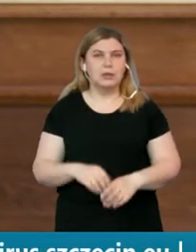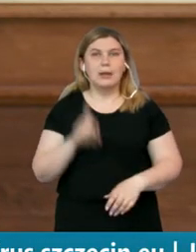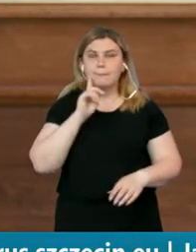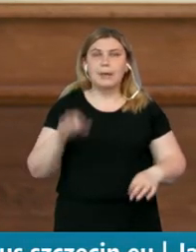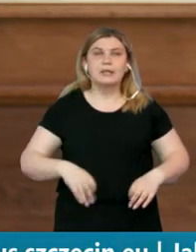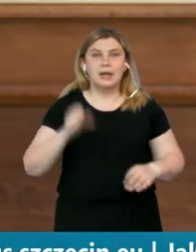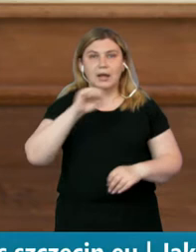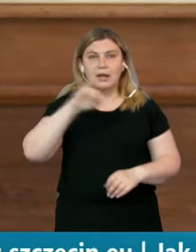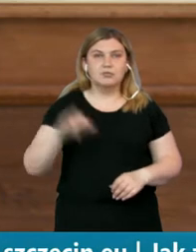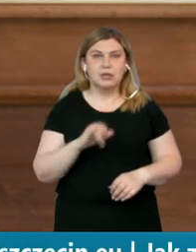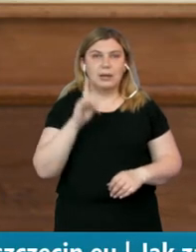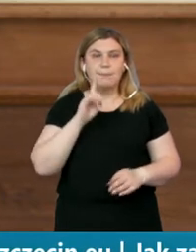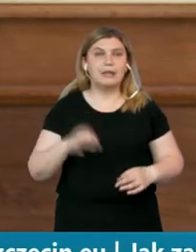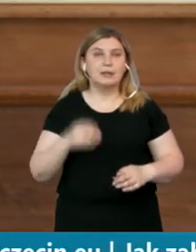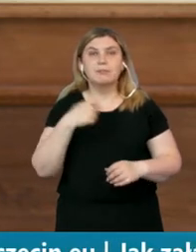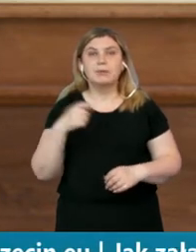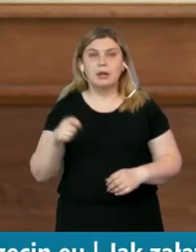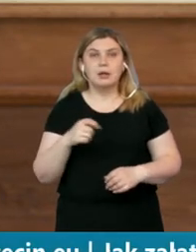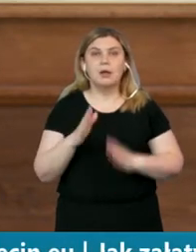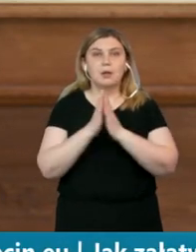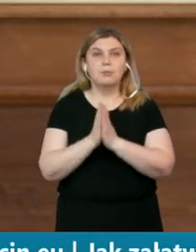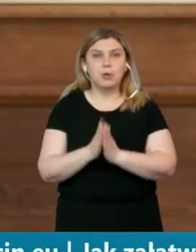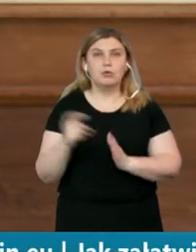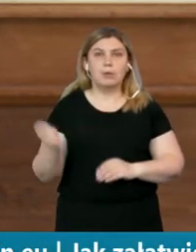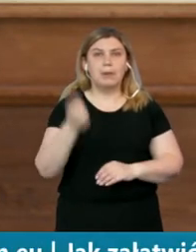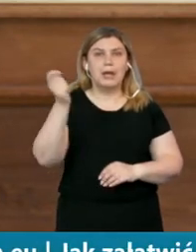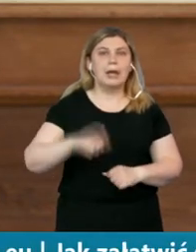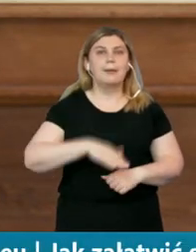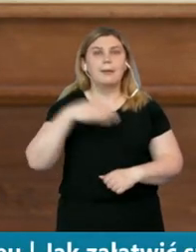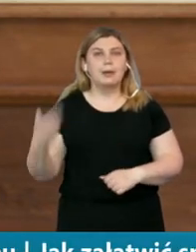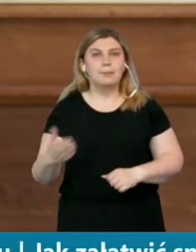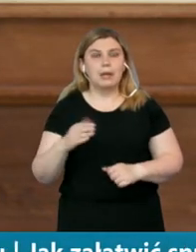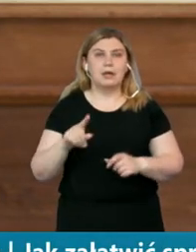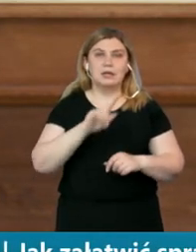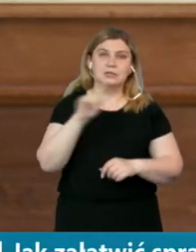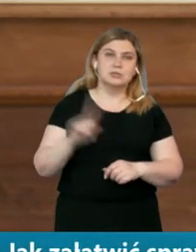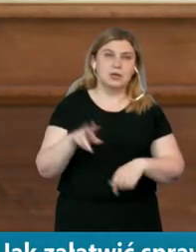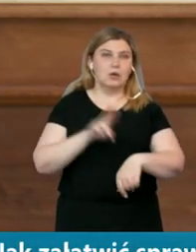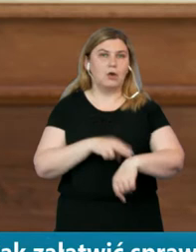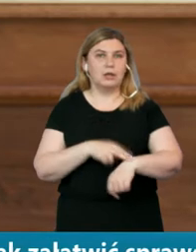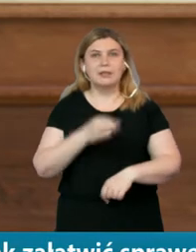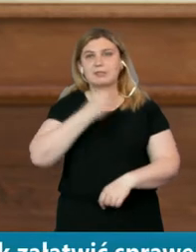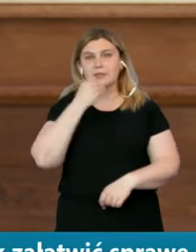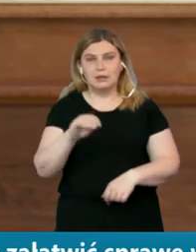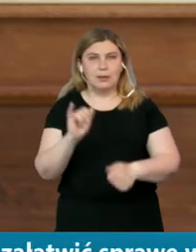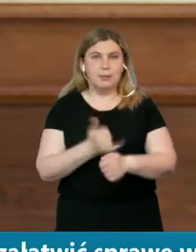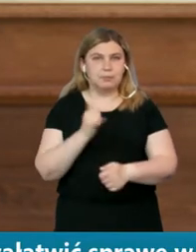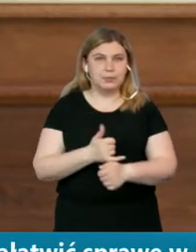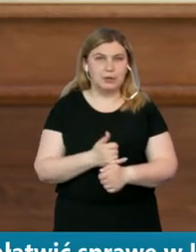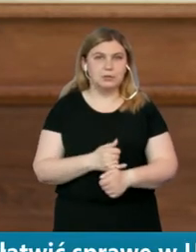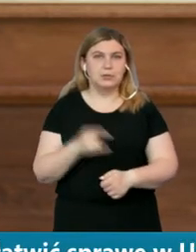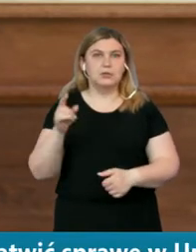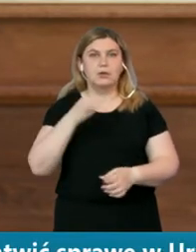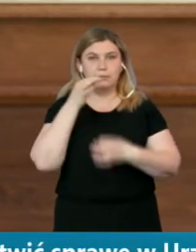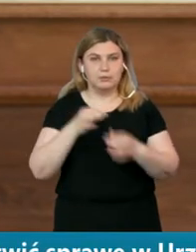Panie Prezydencie, nie pytania, a prośba. Proszę się przyjechać na Prawobrzeże lub z godzinach szczytu, lepiej w piątek i zdać relację. Panie